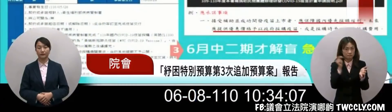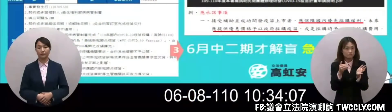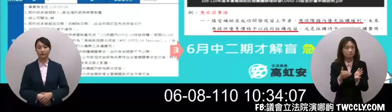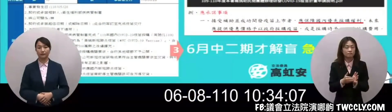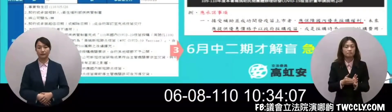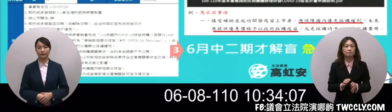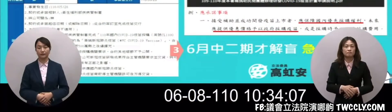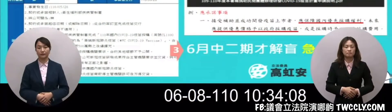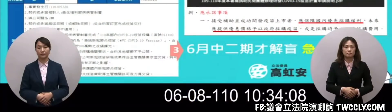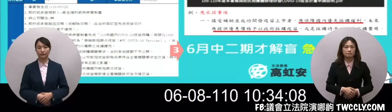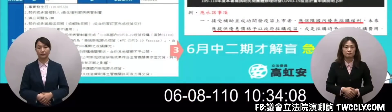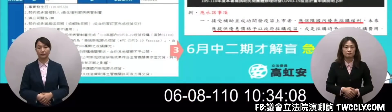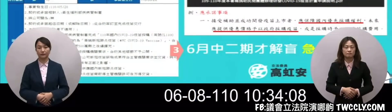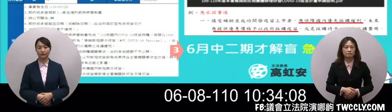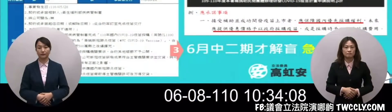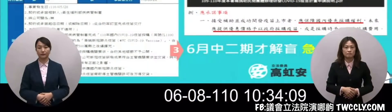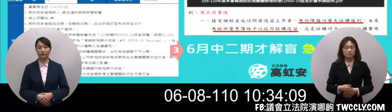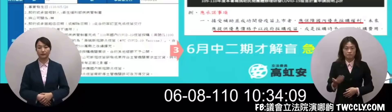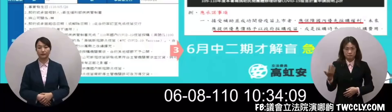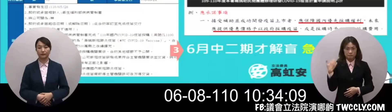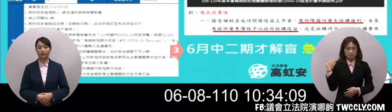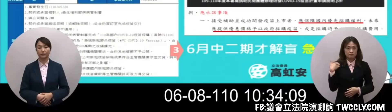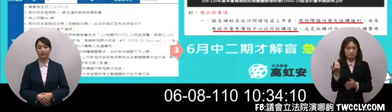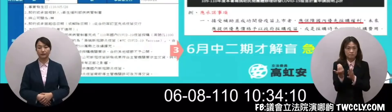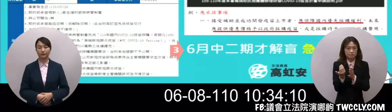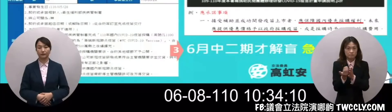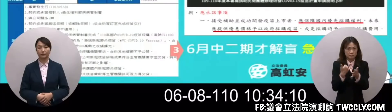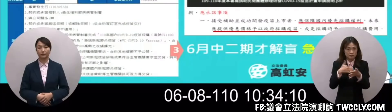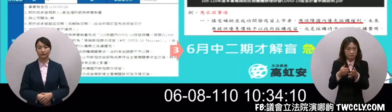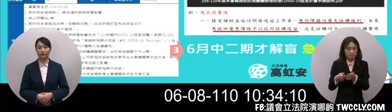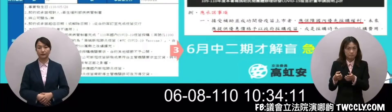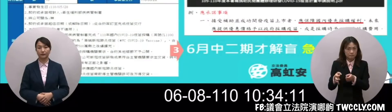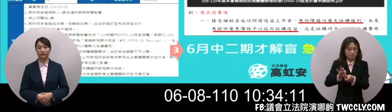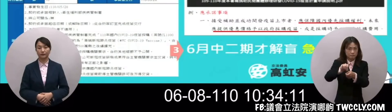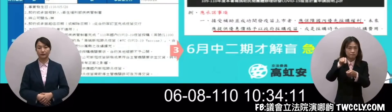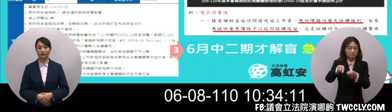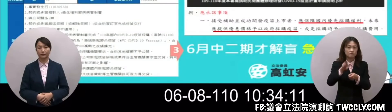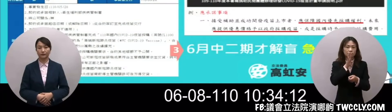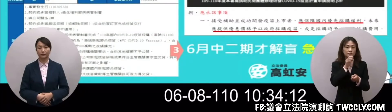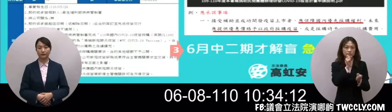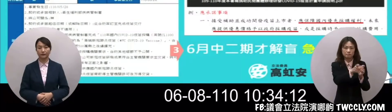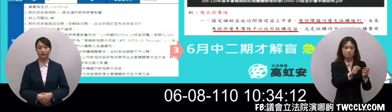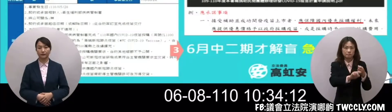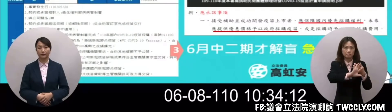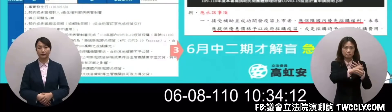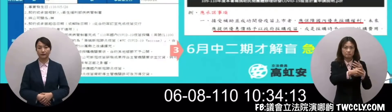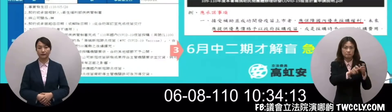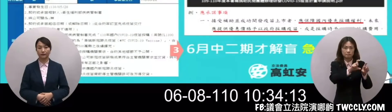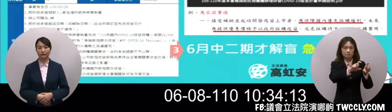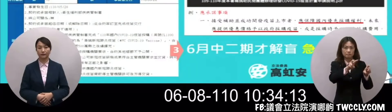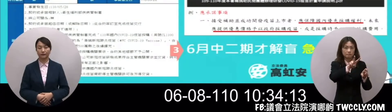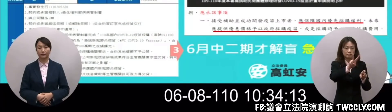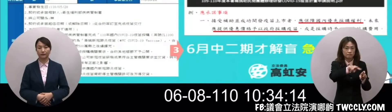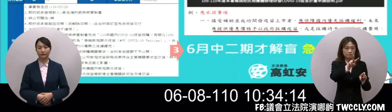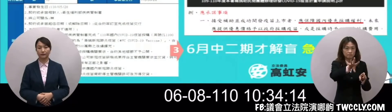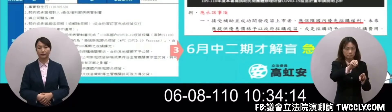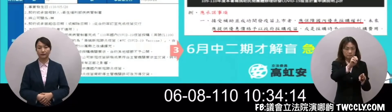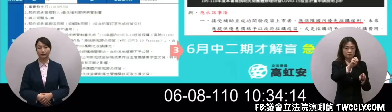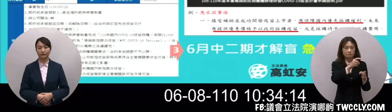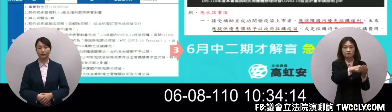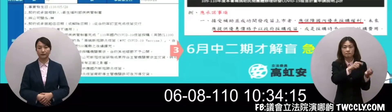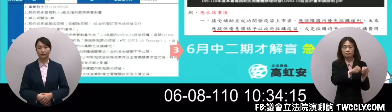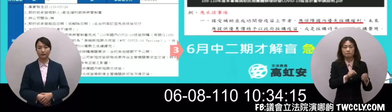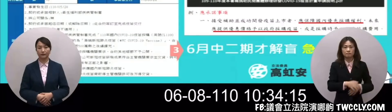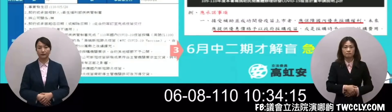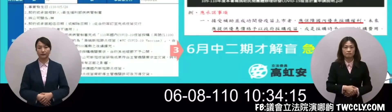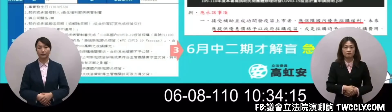答询已经说了，上一次追加的预算115亿是用在国外的2000万剂疫苗。请问你在还没有法条，我